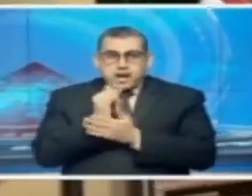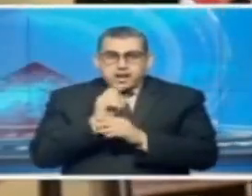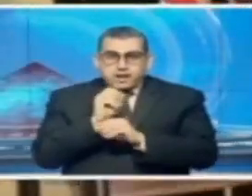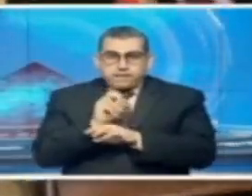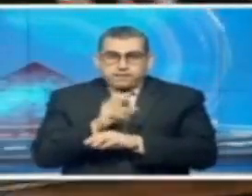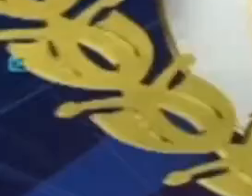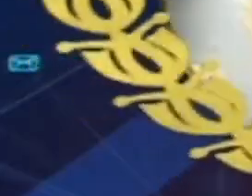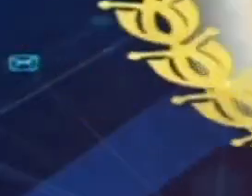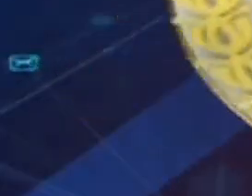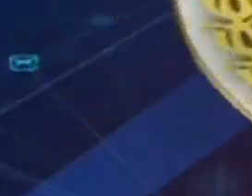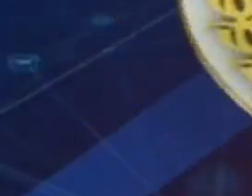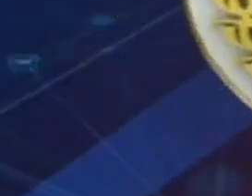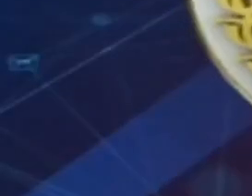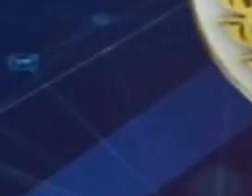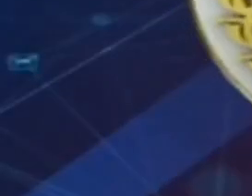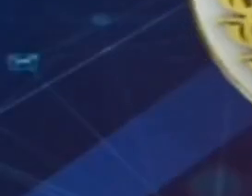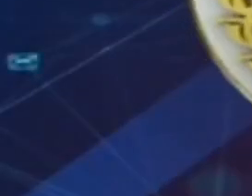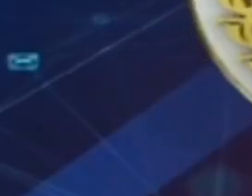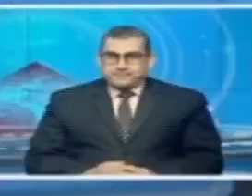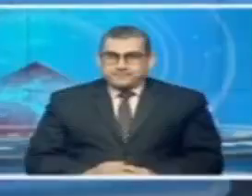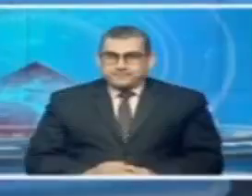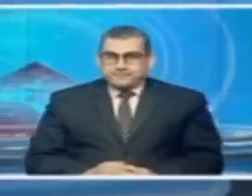والتعليم.